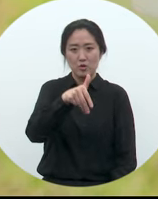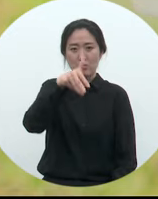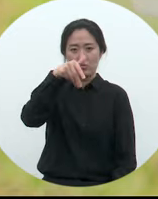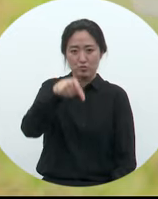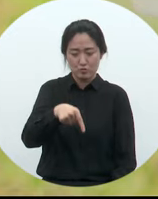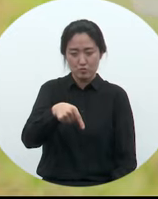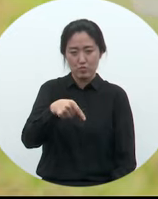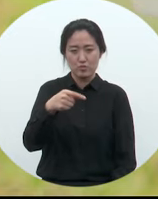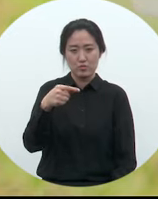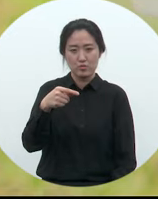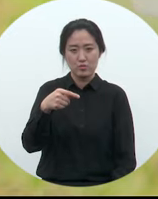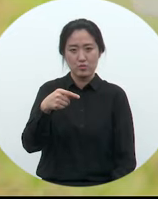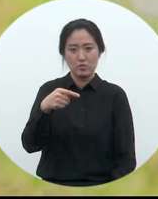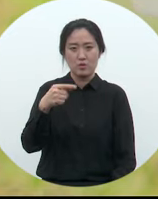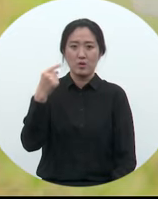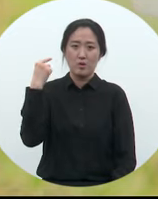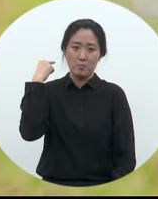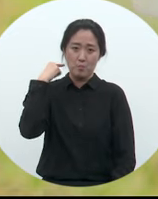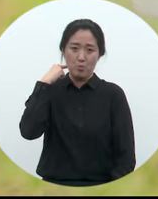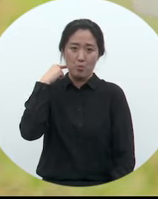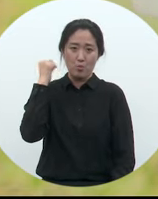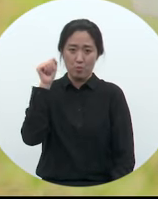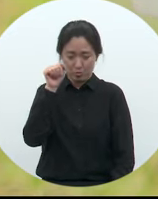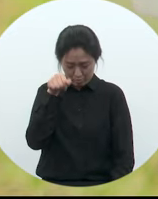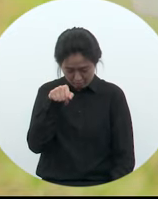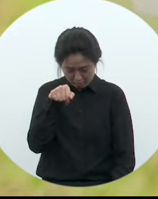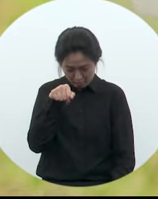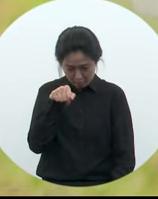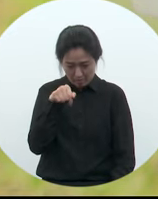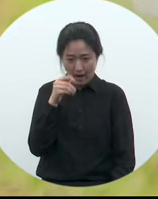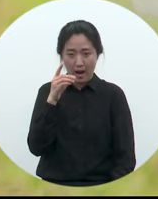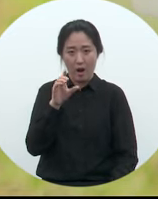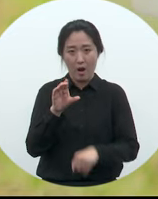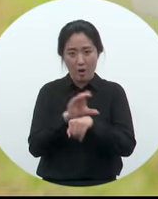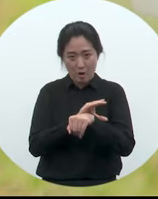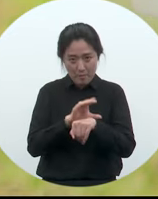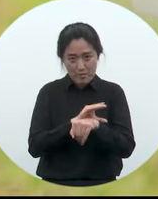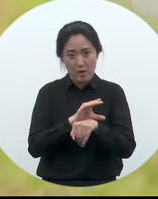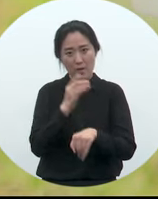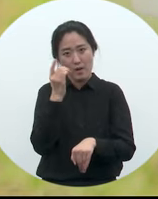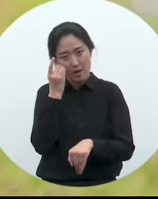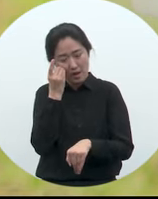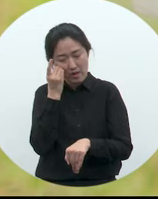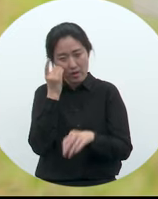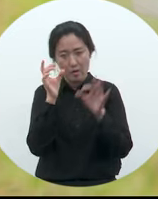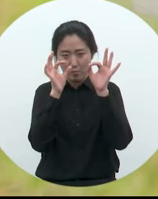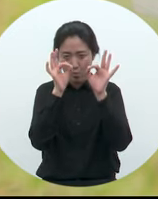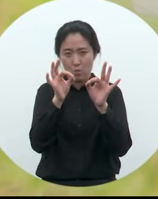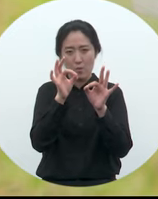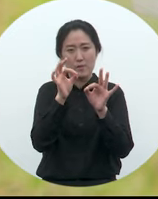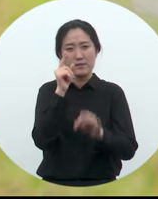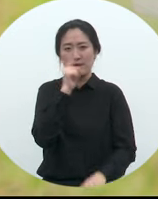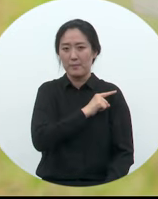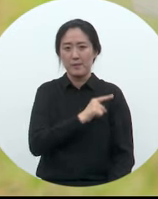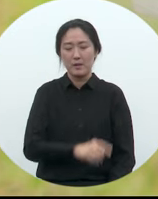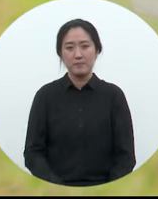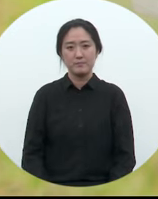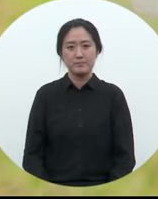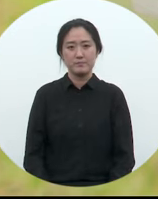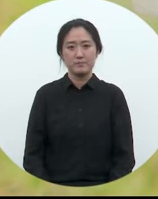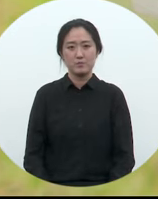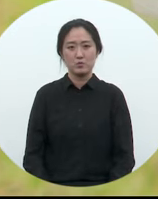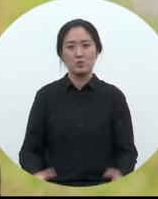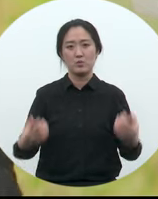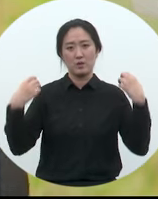척추에 부담이 되는 자세 같은 경우에는 목을 빼고 이렇게 있는 PC를 많이 보거나 스마트폰 많이 보는 거, 이런 것도